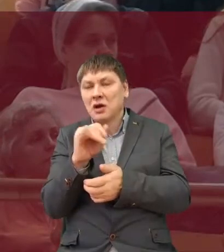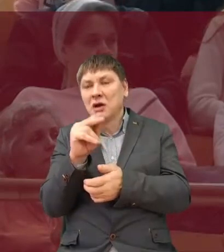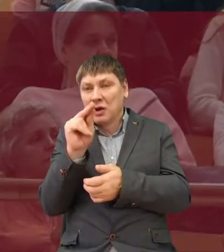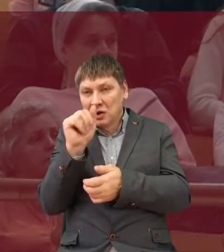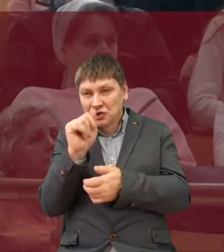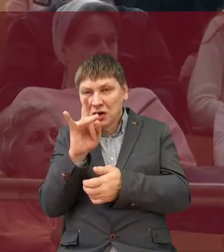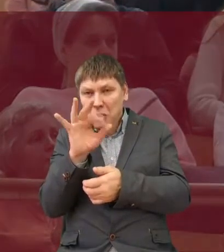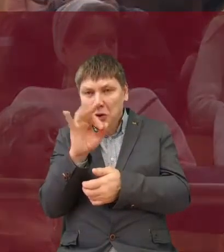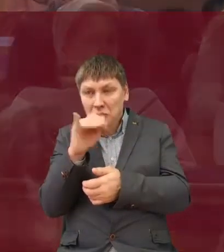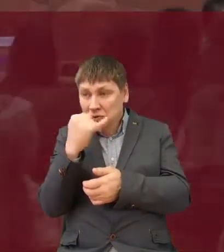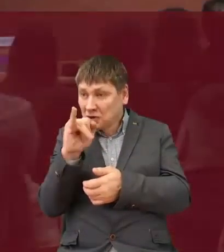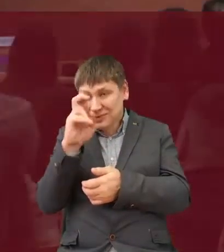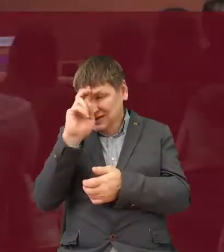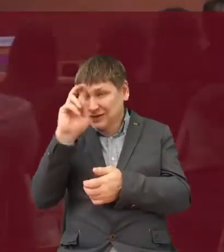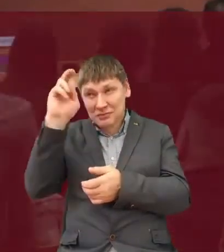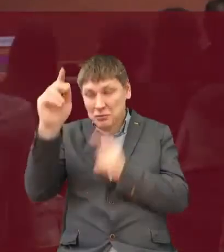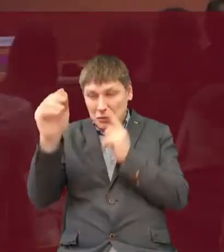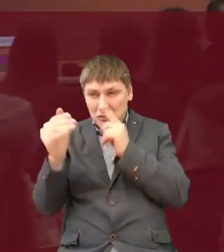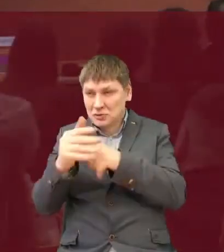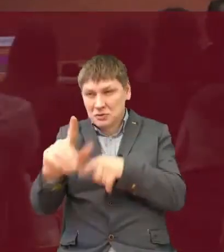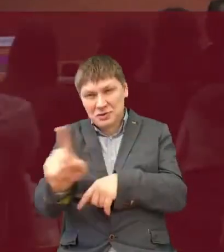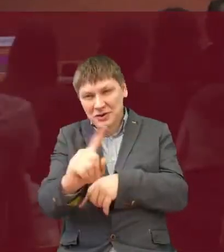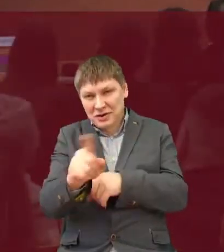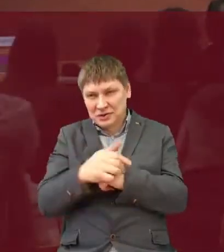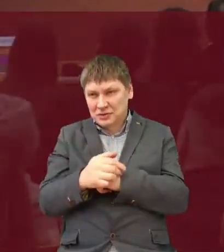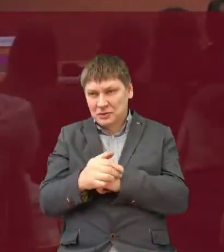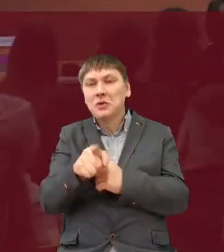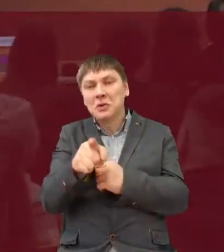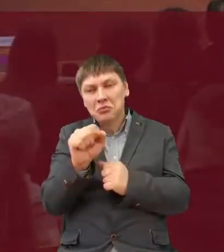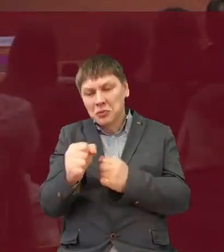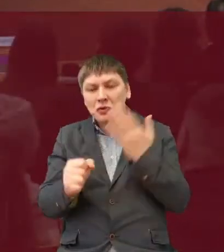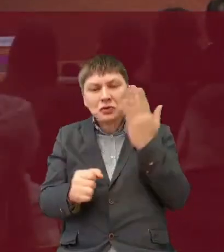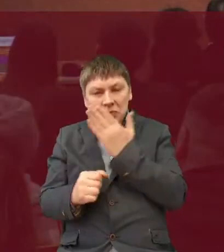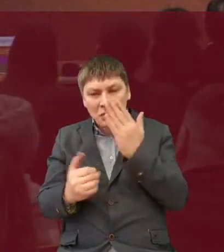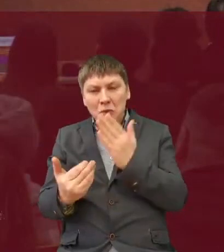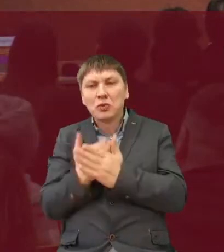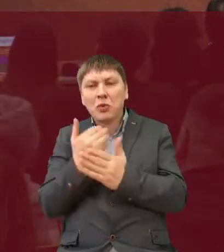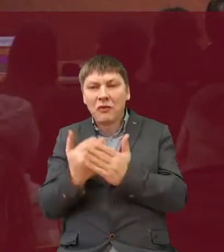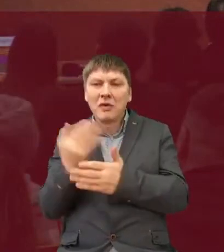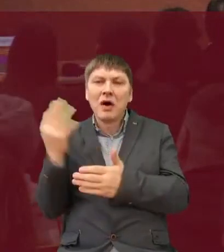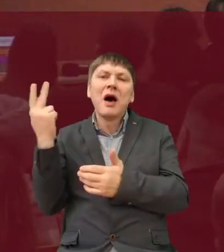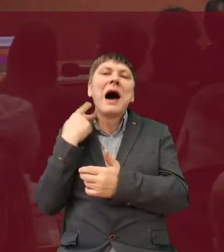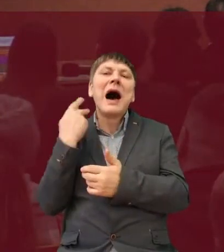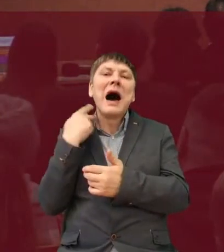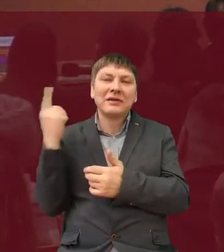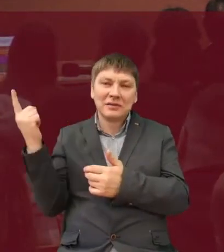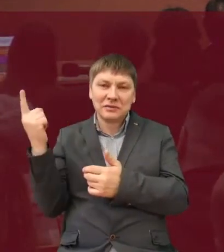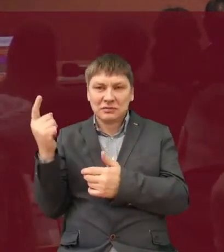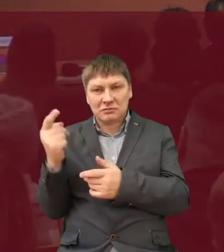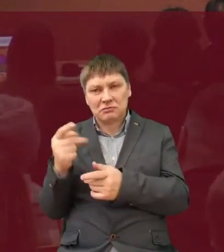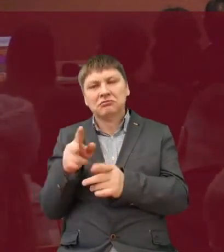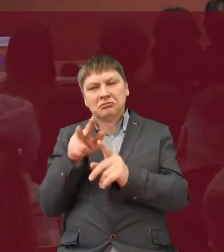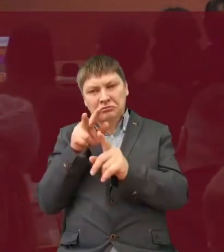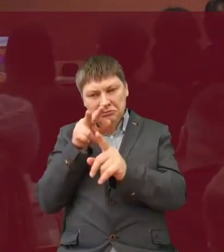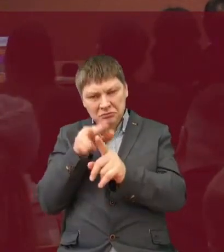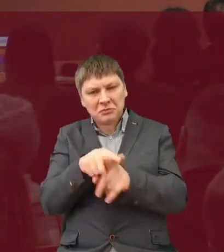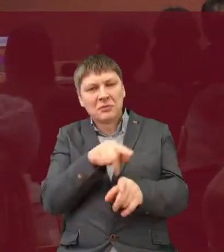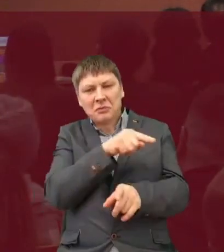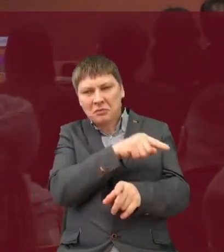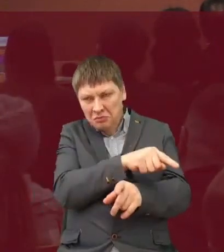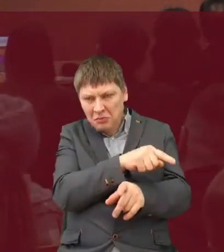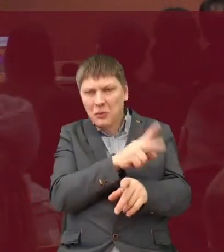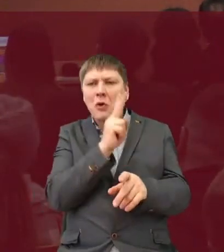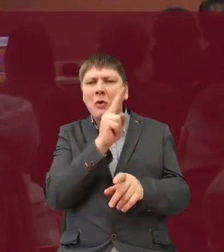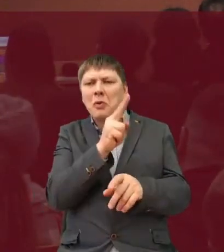Царствие Божие не наследуют мы читая новости можем удивляться английский парламент заставляет архиепископа